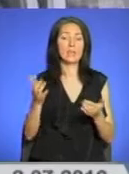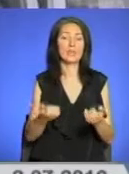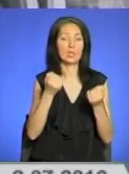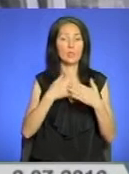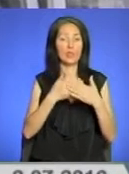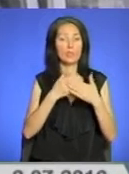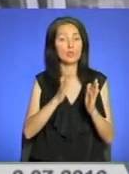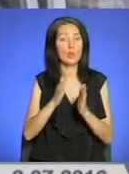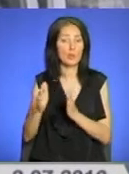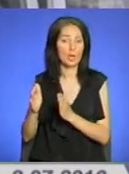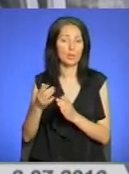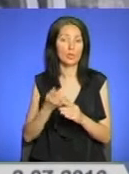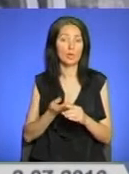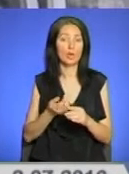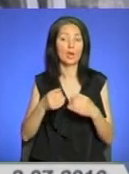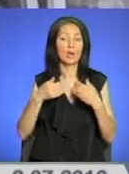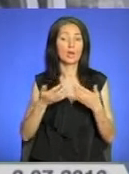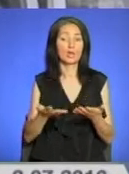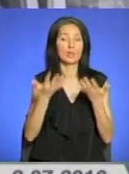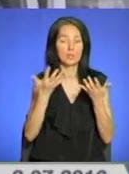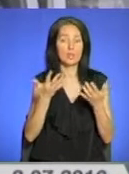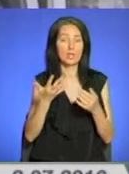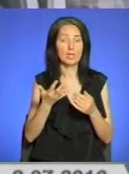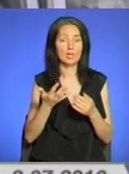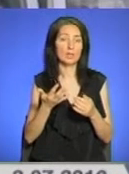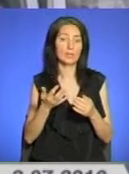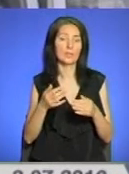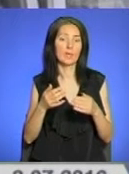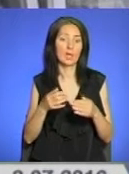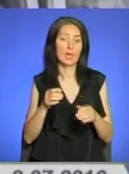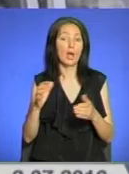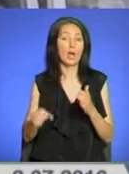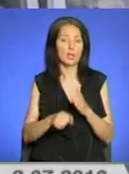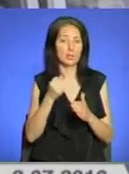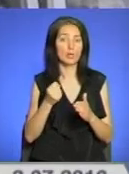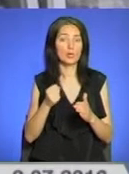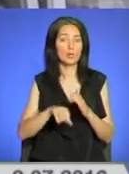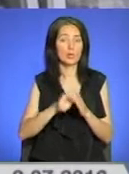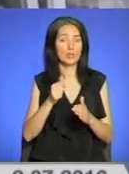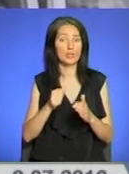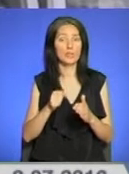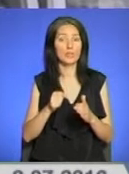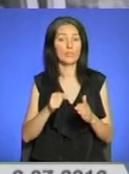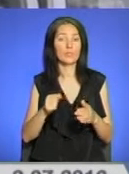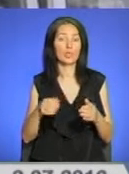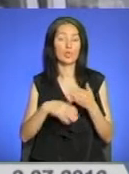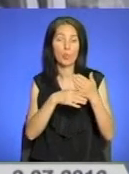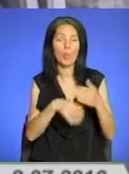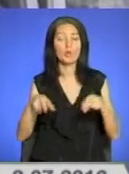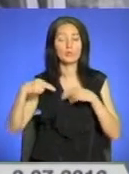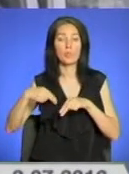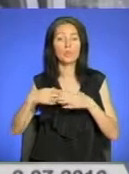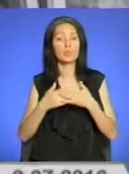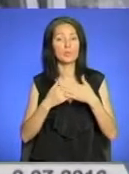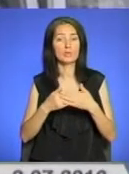громадського порядку, розкриття злочинів, допомога і співпраця з громадськістю, з